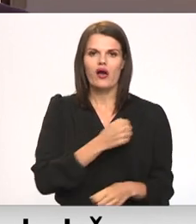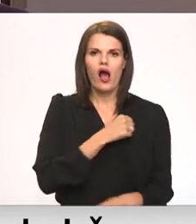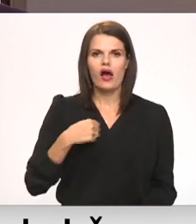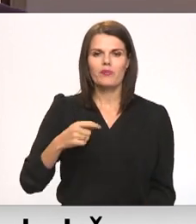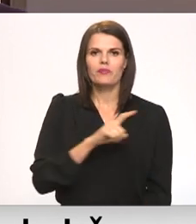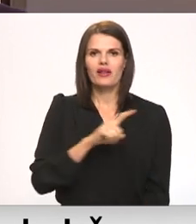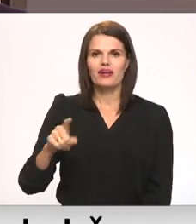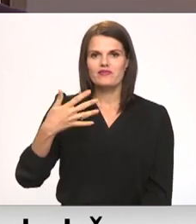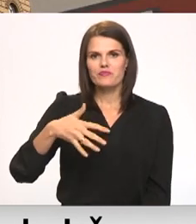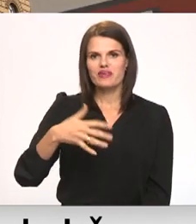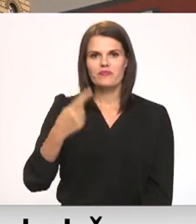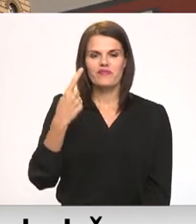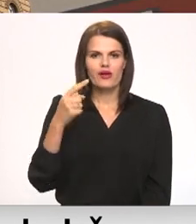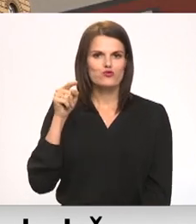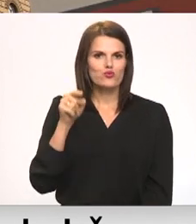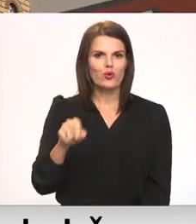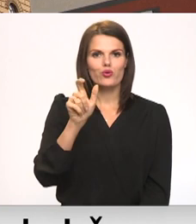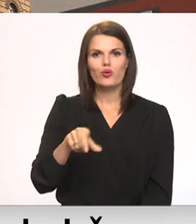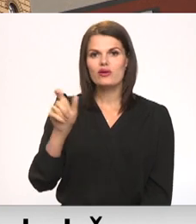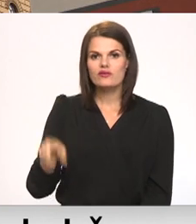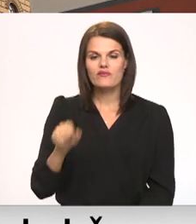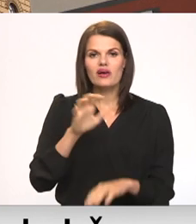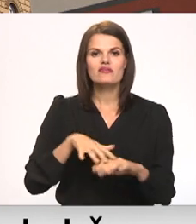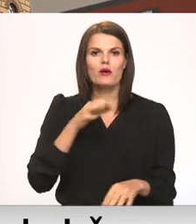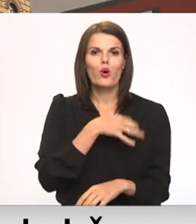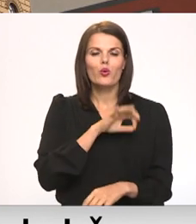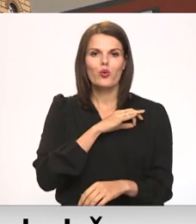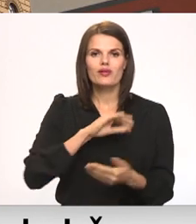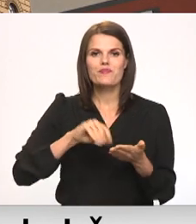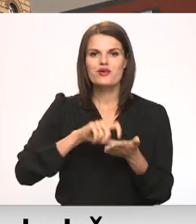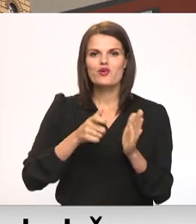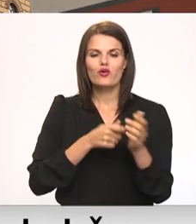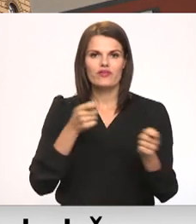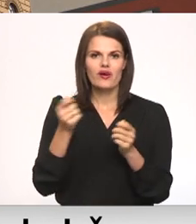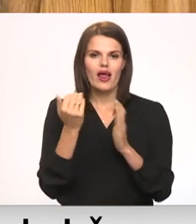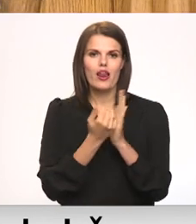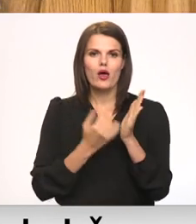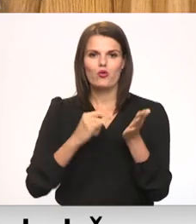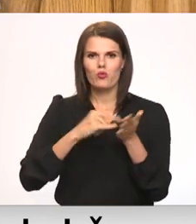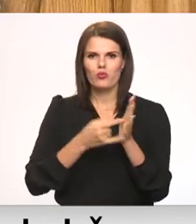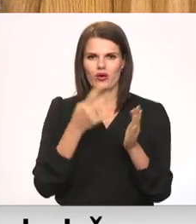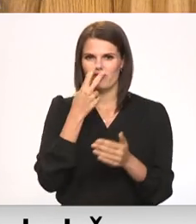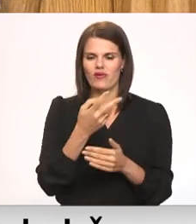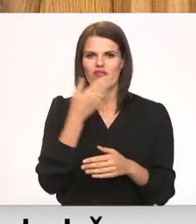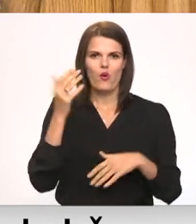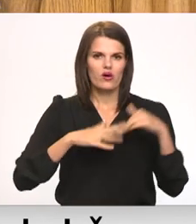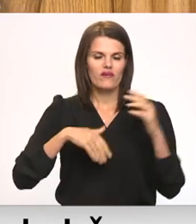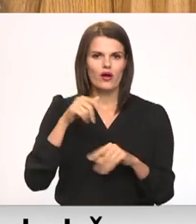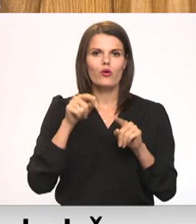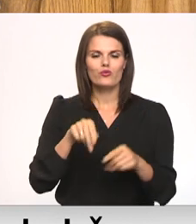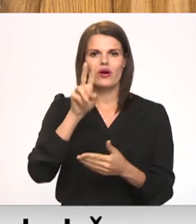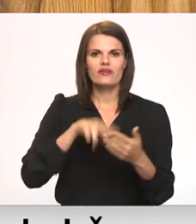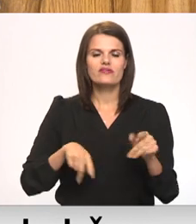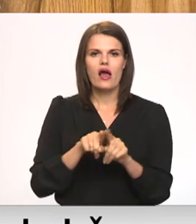51 tūkstotim cilvēku. Lai gan Saeimas juridiskā biroja vadītāja likumprojektu nosaukus par nekvalitatīvu, to izskata